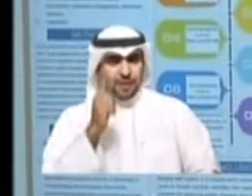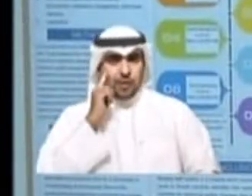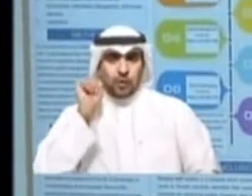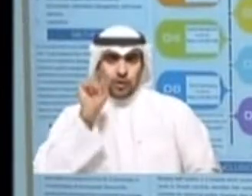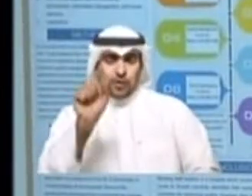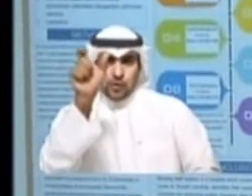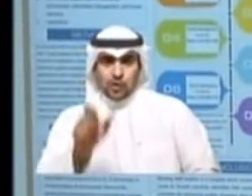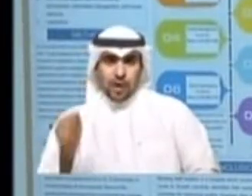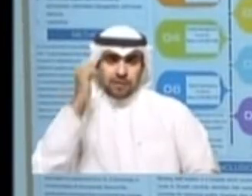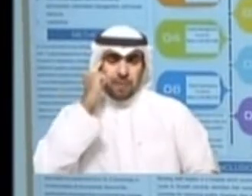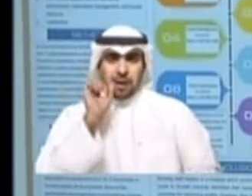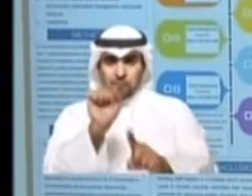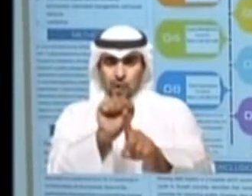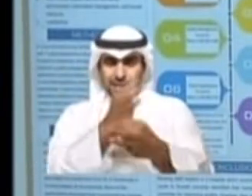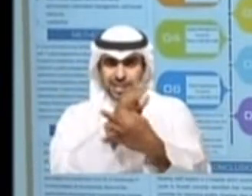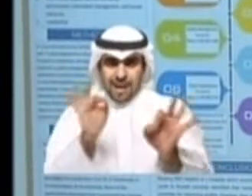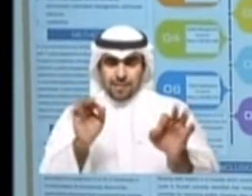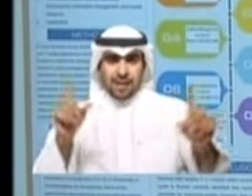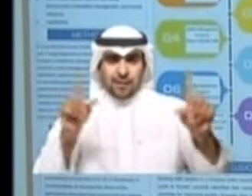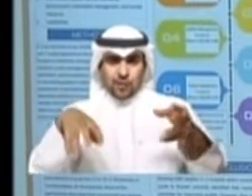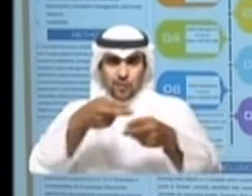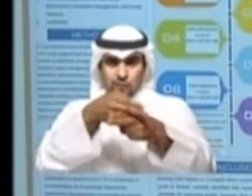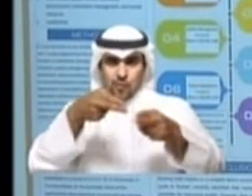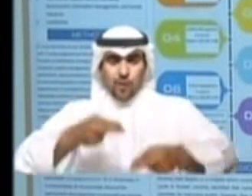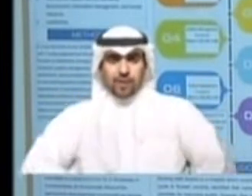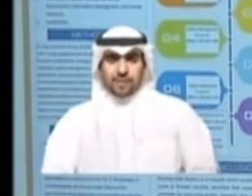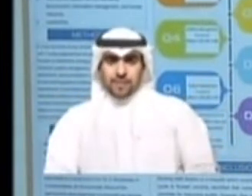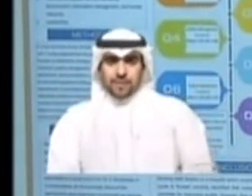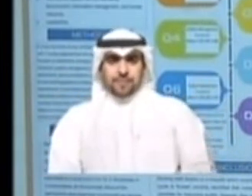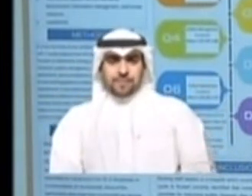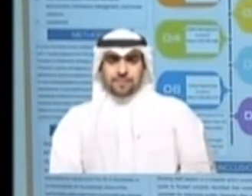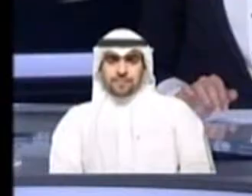المختصين في هذه المجالات. ديما دحدال، تلفزيون دولة الكويت.